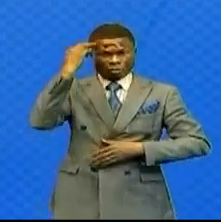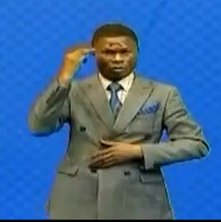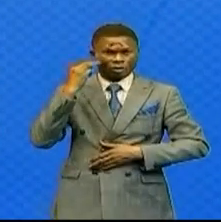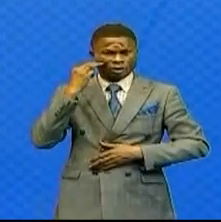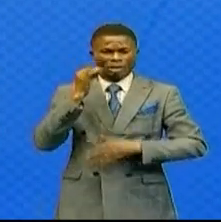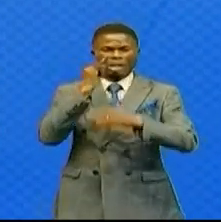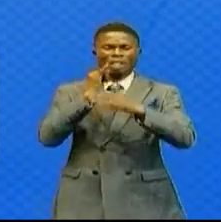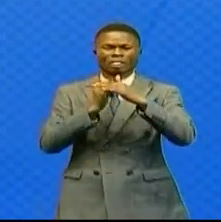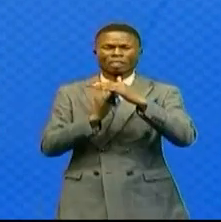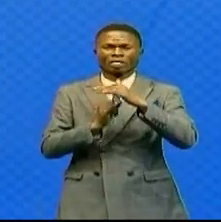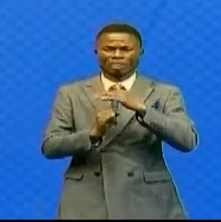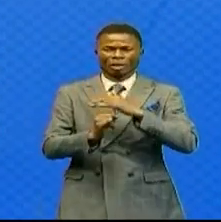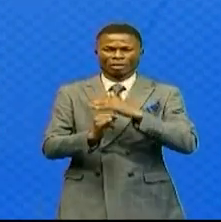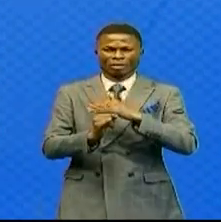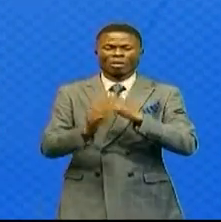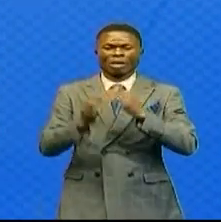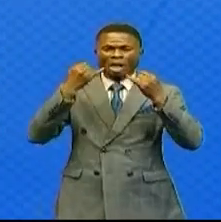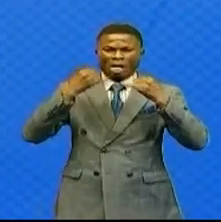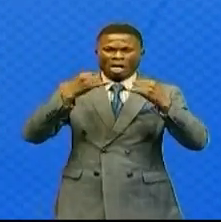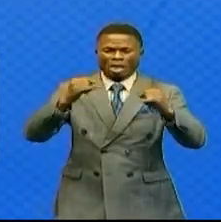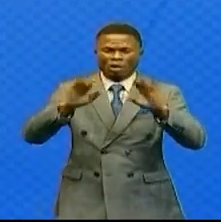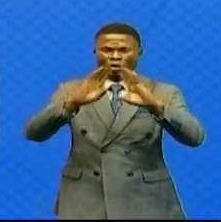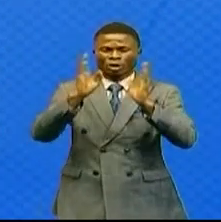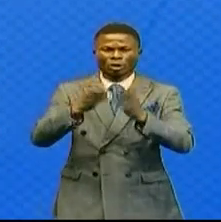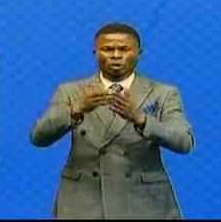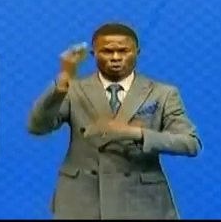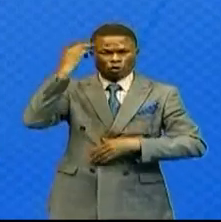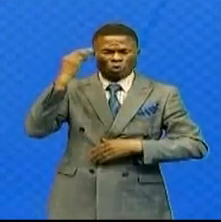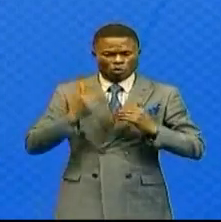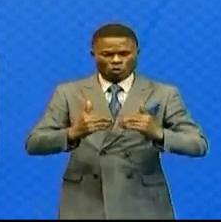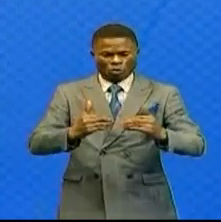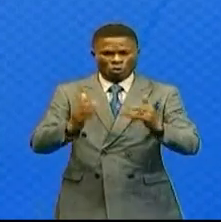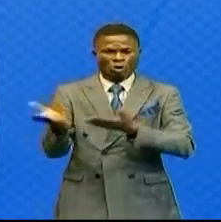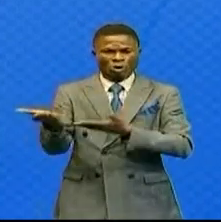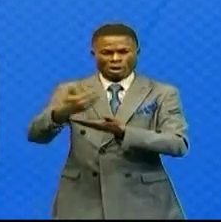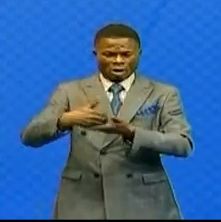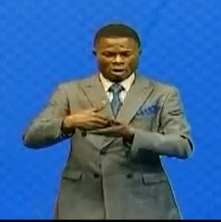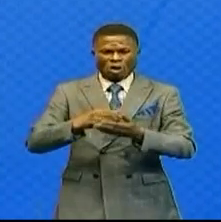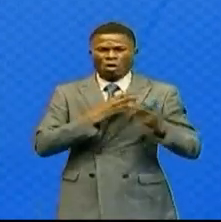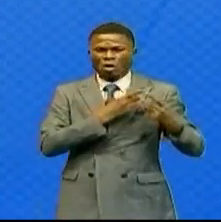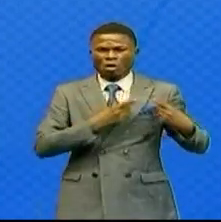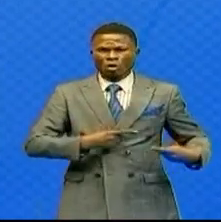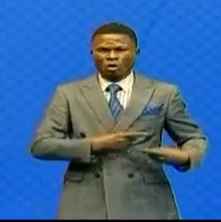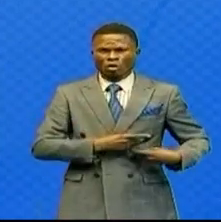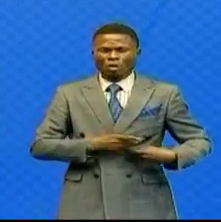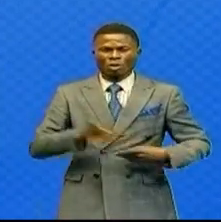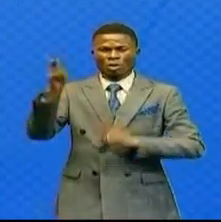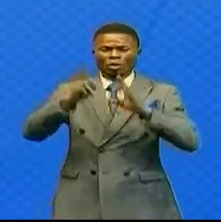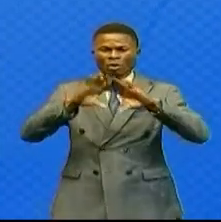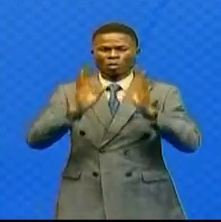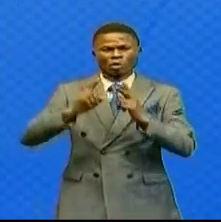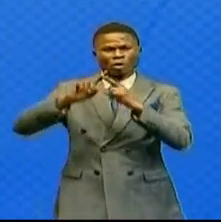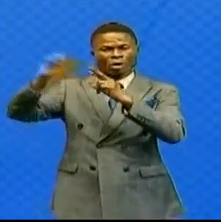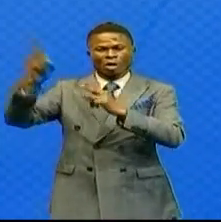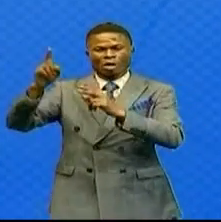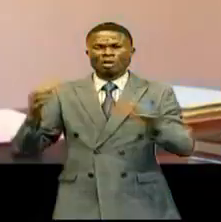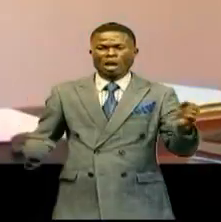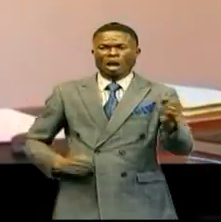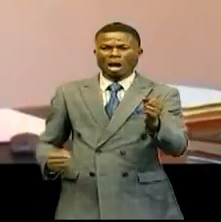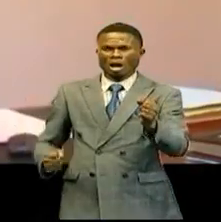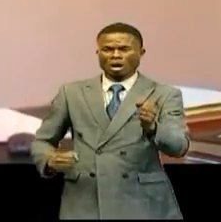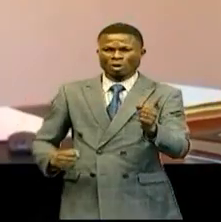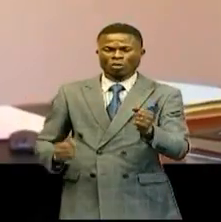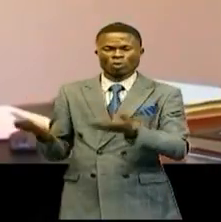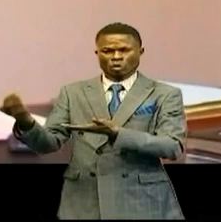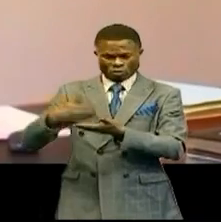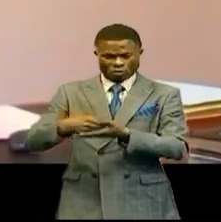ministre de l'Intérieur a informé le Conseil de la poursuite du retour volontaire des compatriotes réfugiés en Angola. À ce